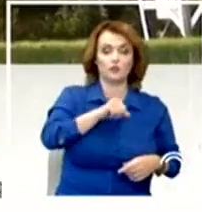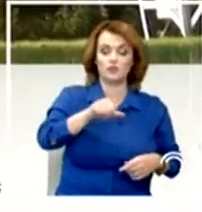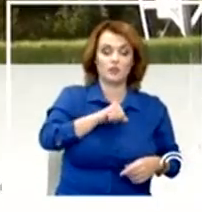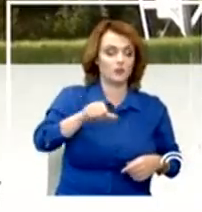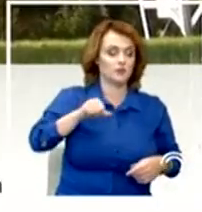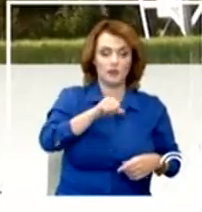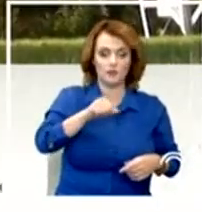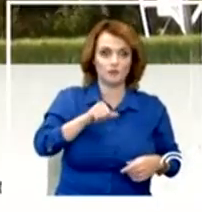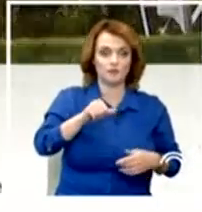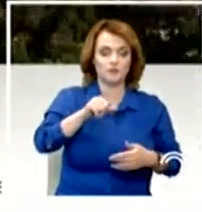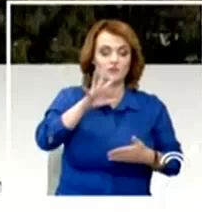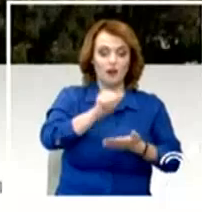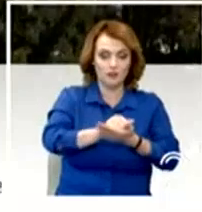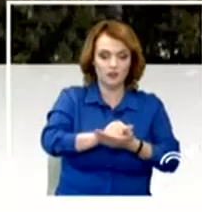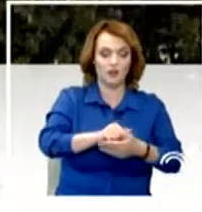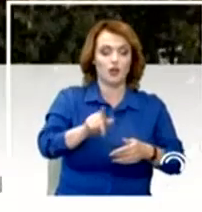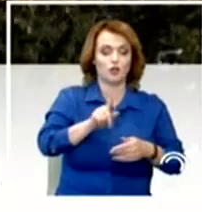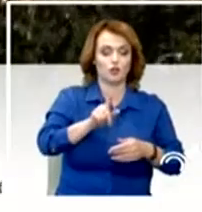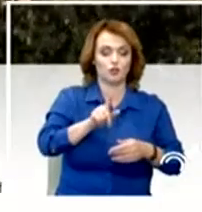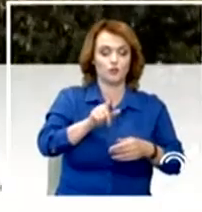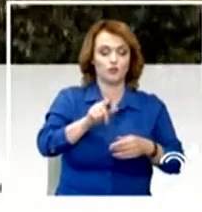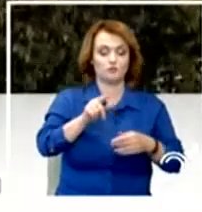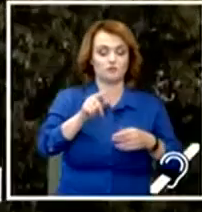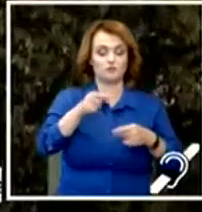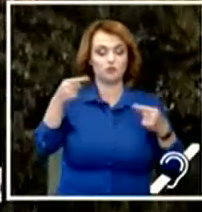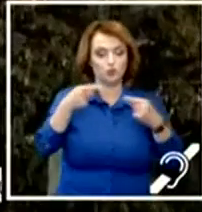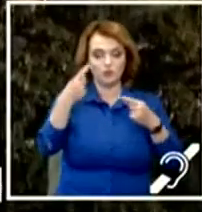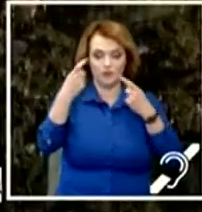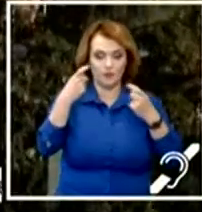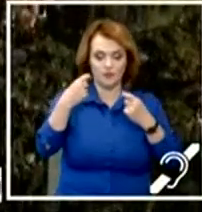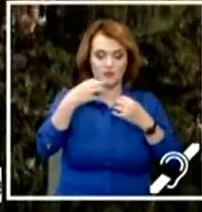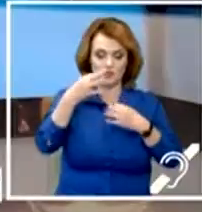oameni pentru a furniza informații cât mai exacte despre sosirea iernii.